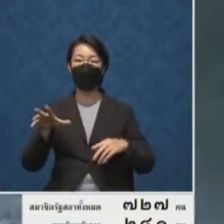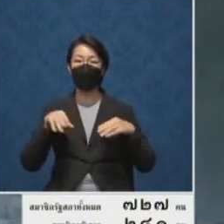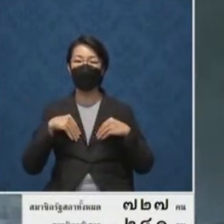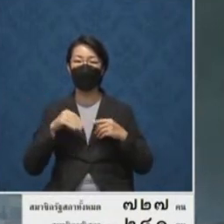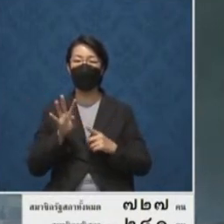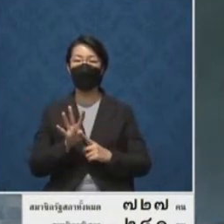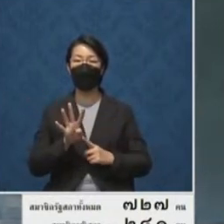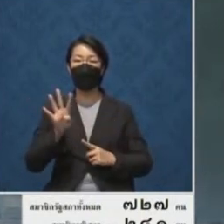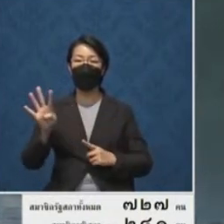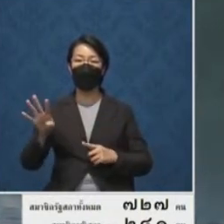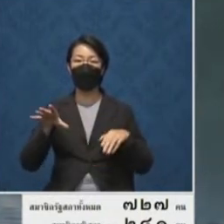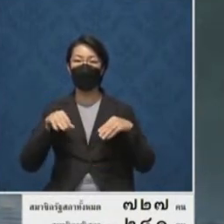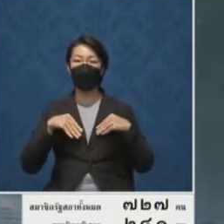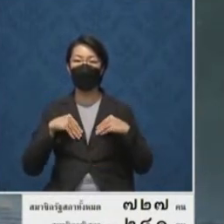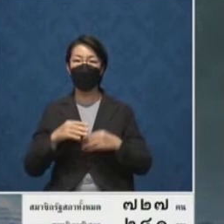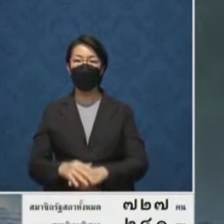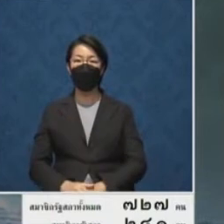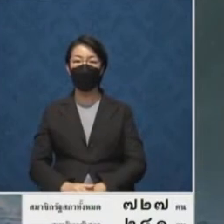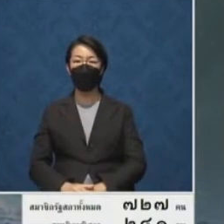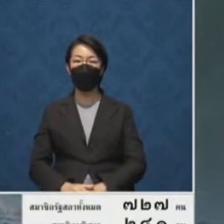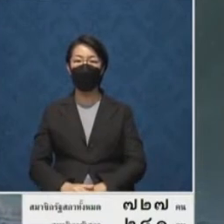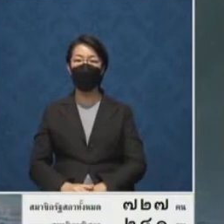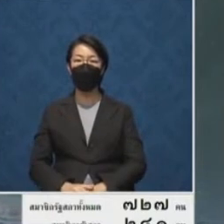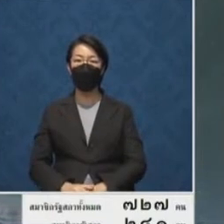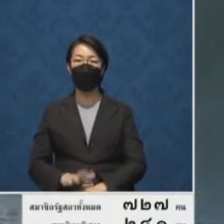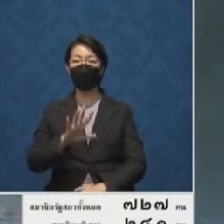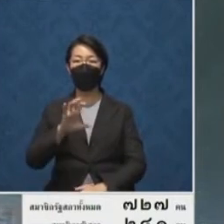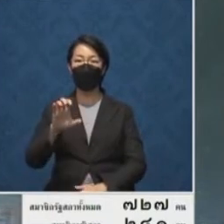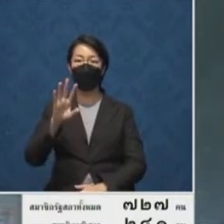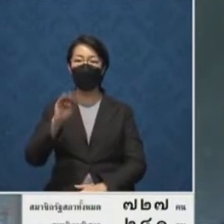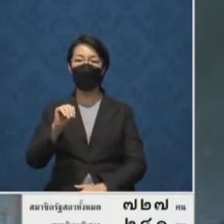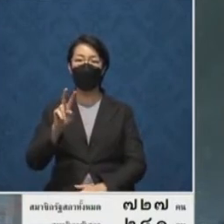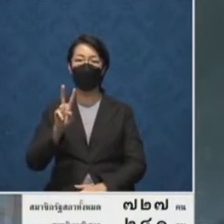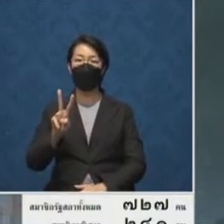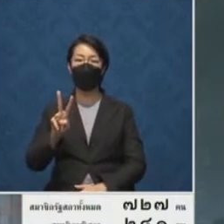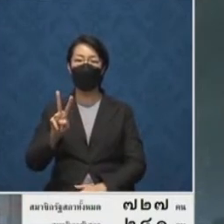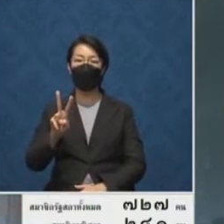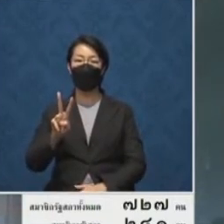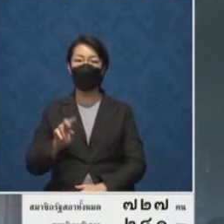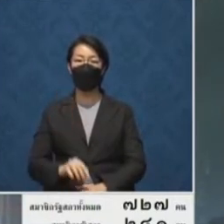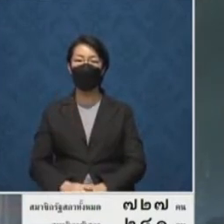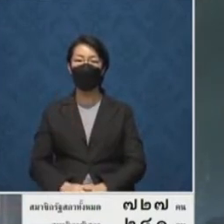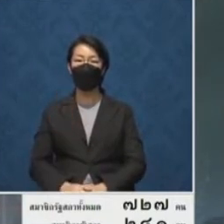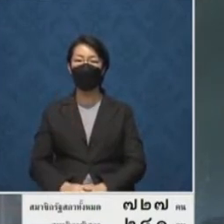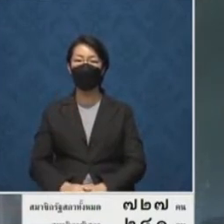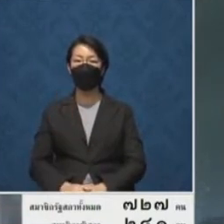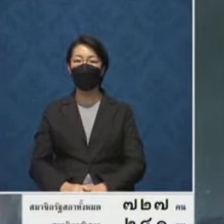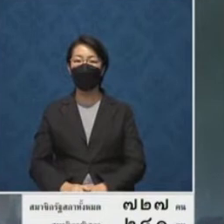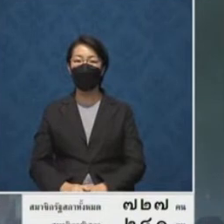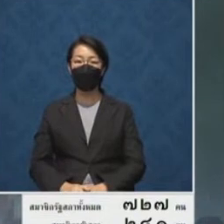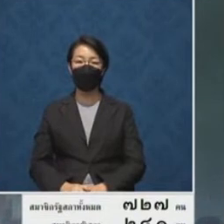การ3รับหลักการ4รับหลักการครับ542นายสมเกียรติวรเ